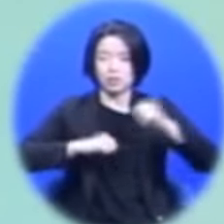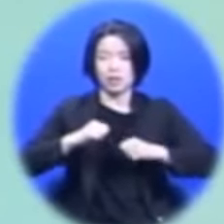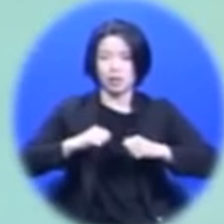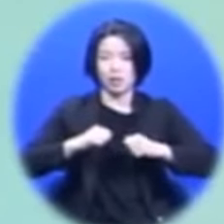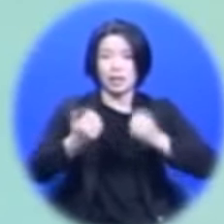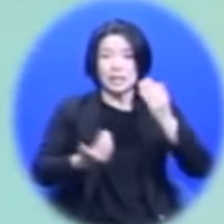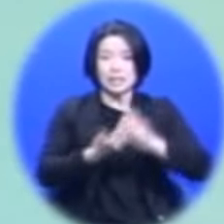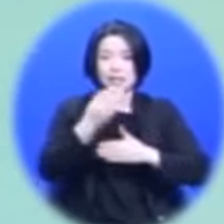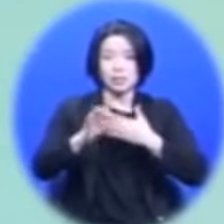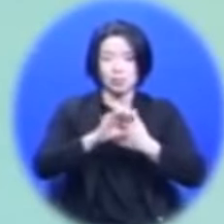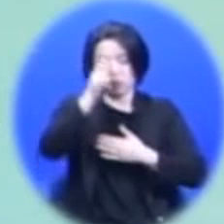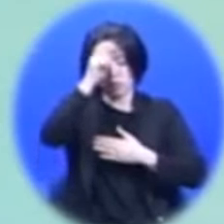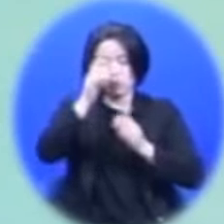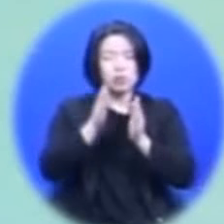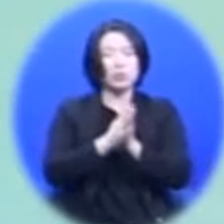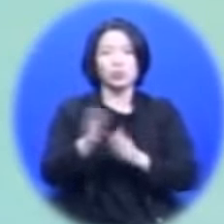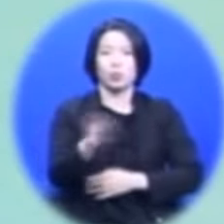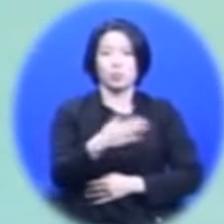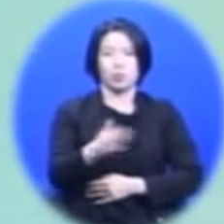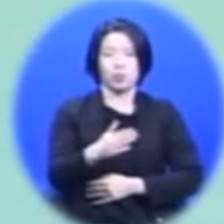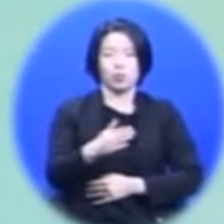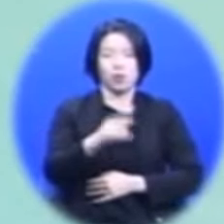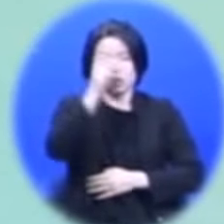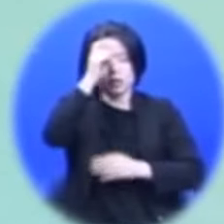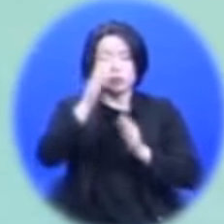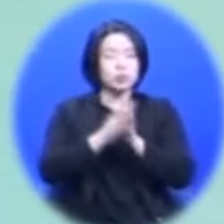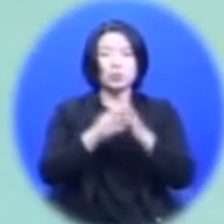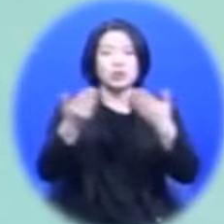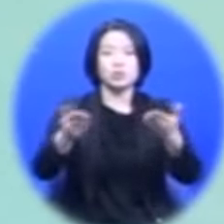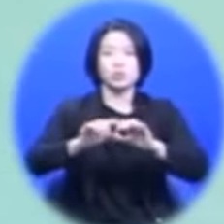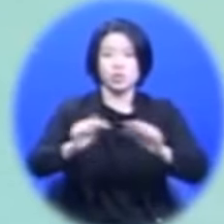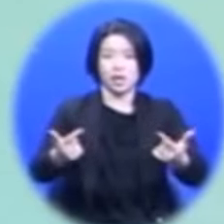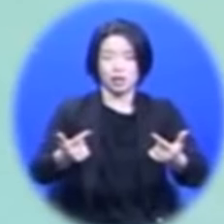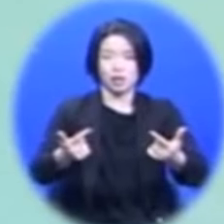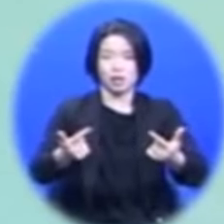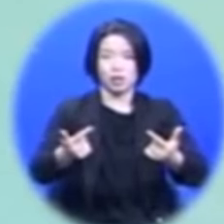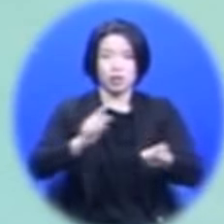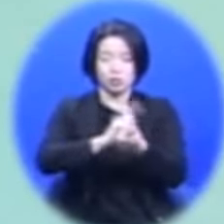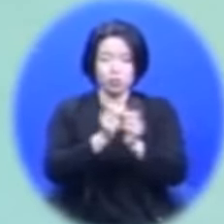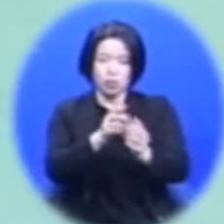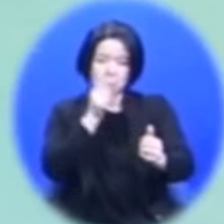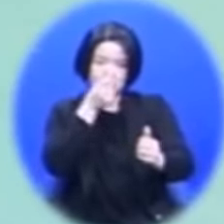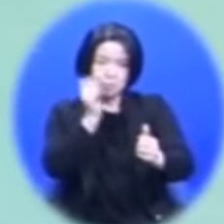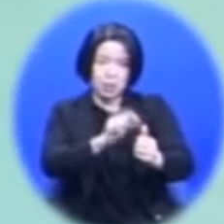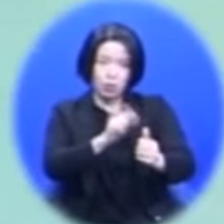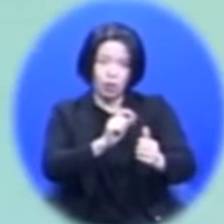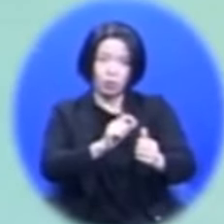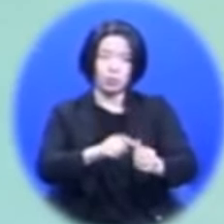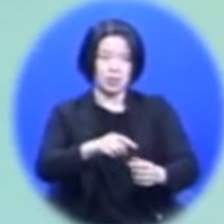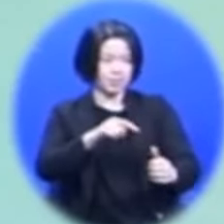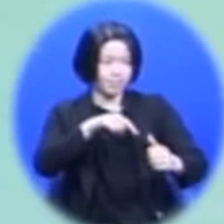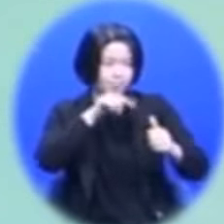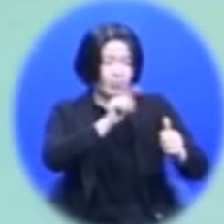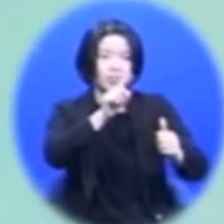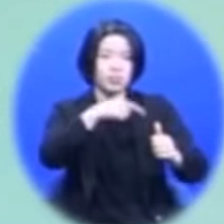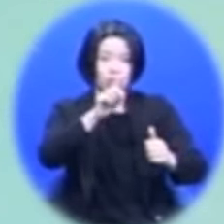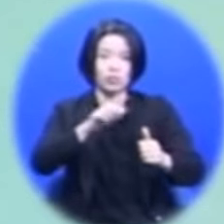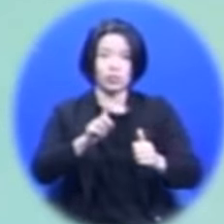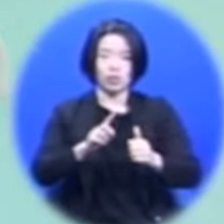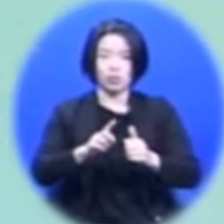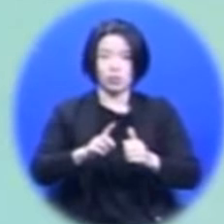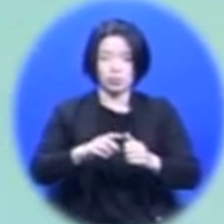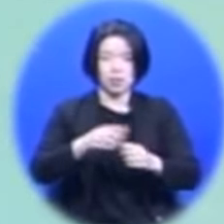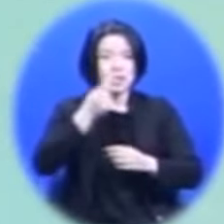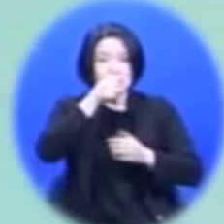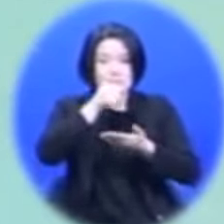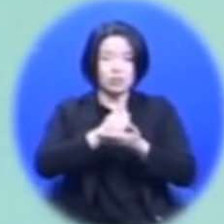하고 기도해 주지는 않으면서 비난하고 지적하고 정죄하는 일이 벌어집니다.